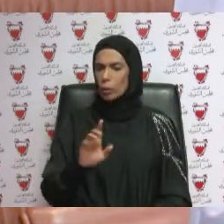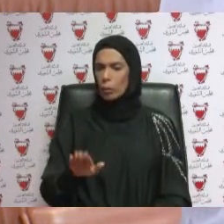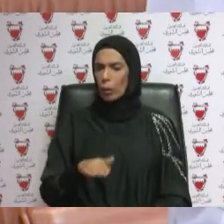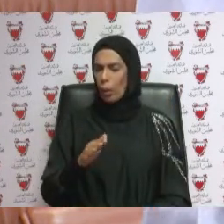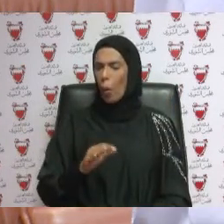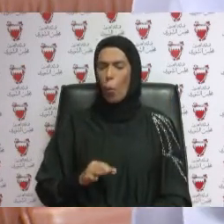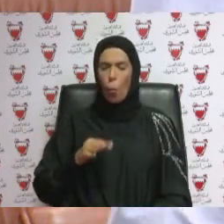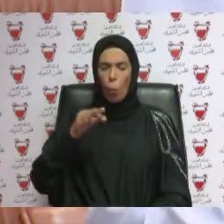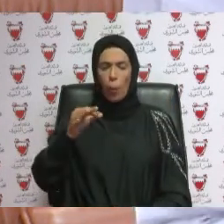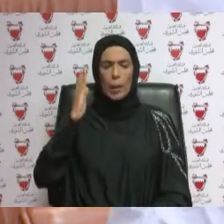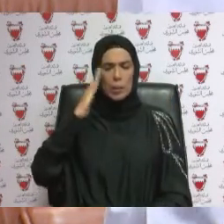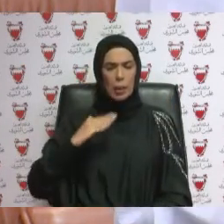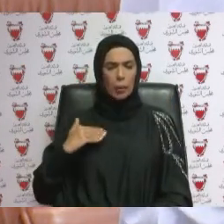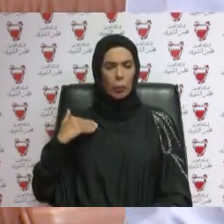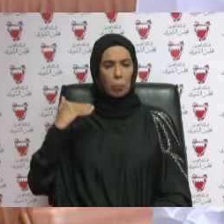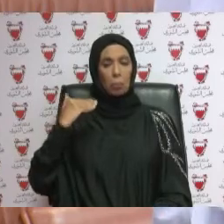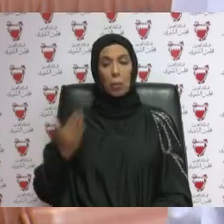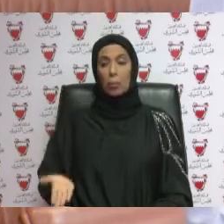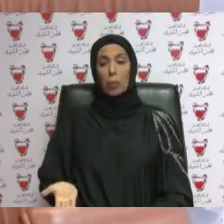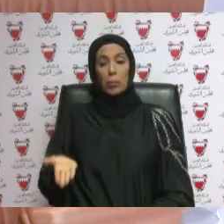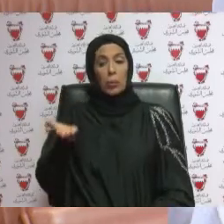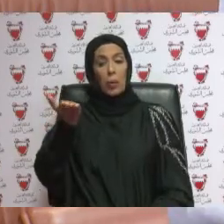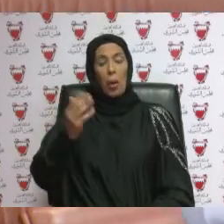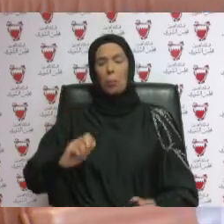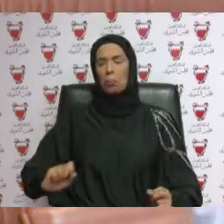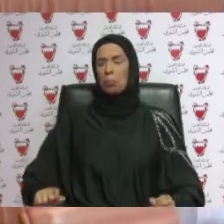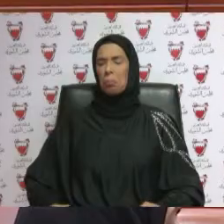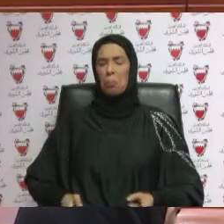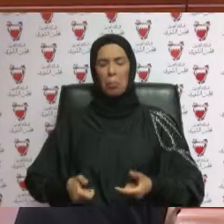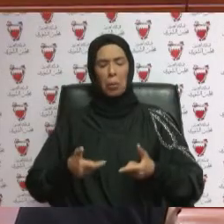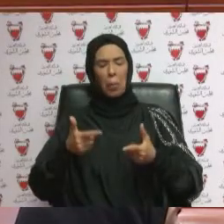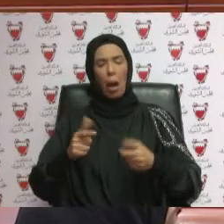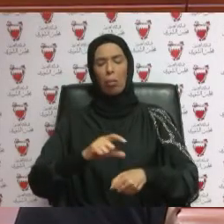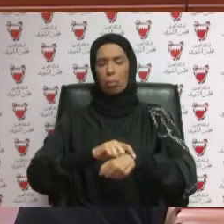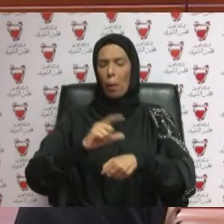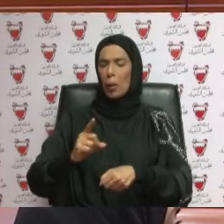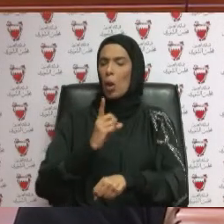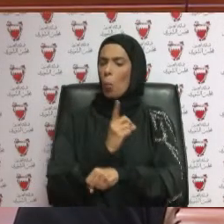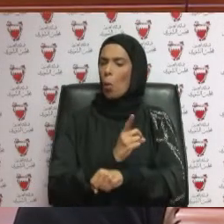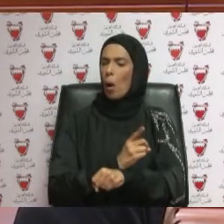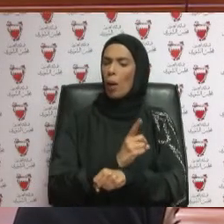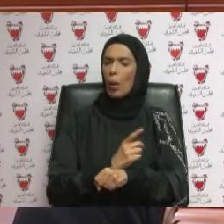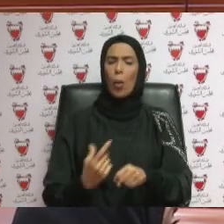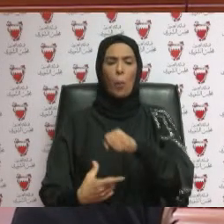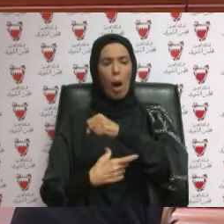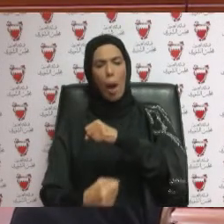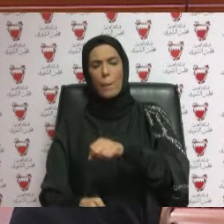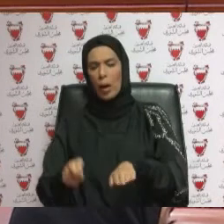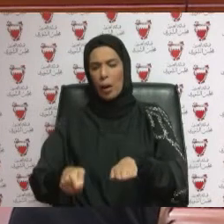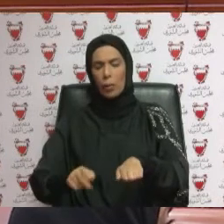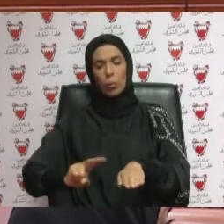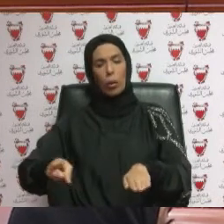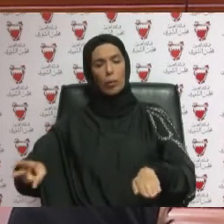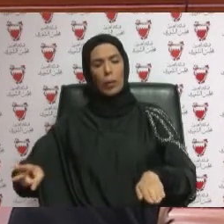وصلت المرأة إلى هذا الجانب من التقدم ومن الرقي وأصبحت طبيبة ومعلمة وأستاذة ومحامية وقاضية إلى غير ذلك؟